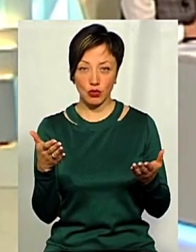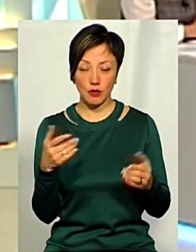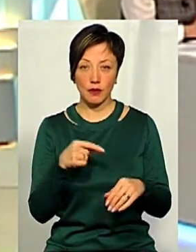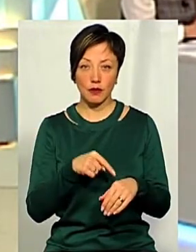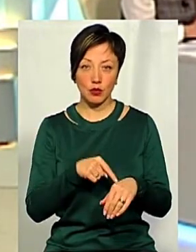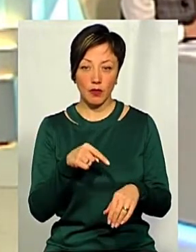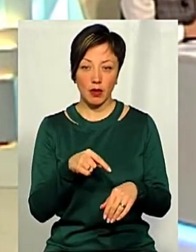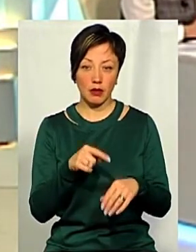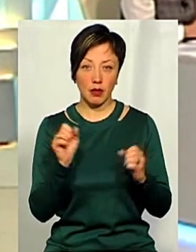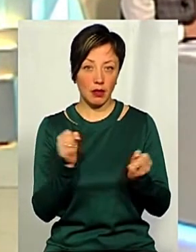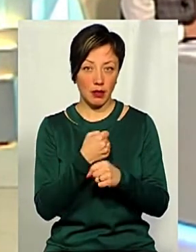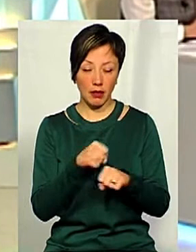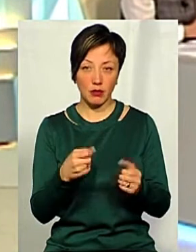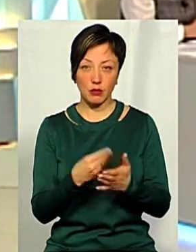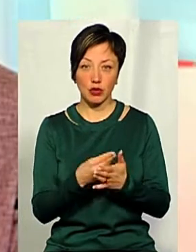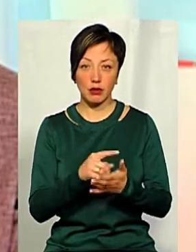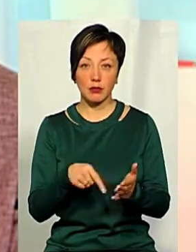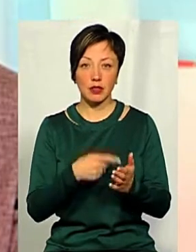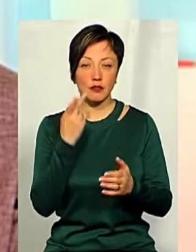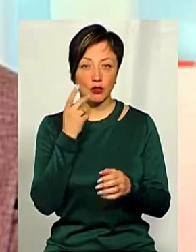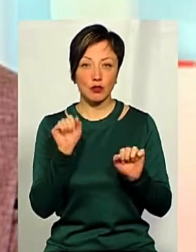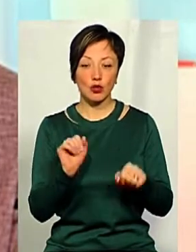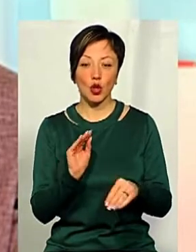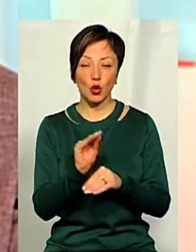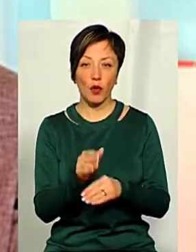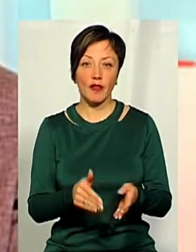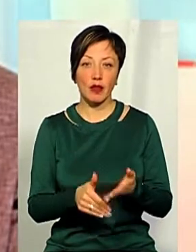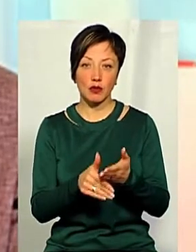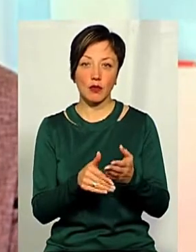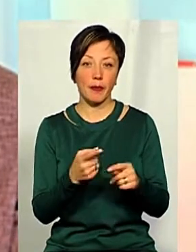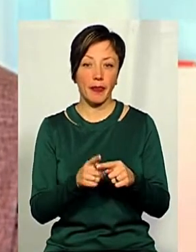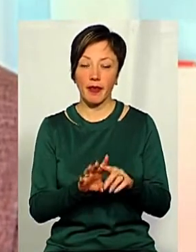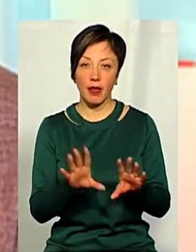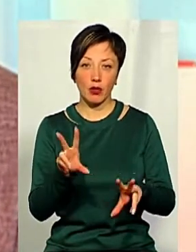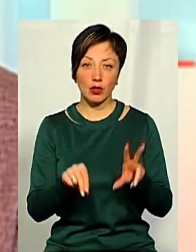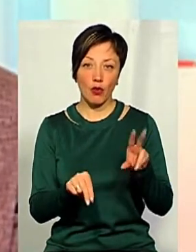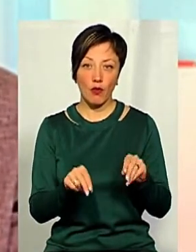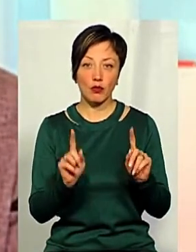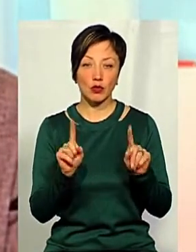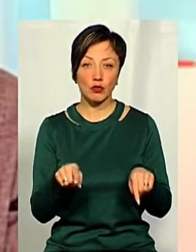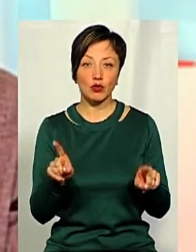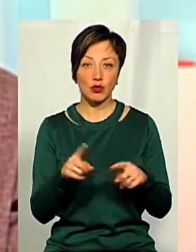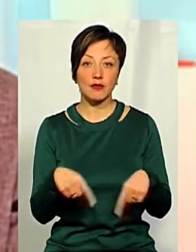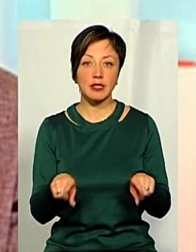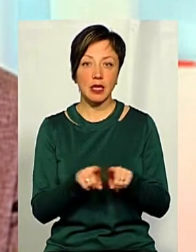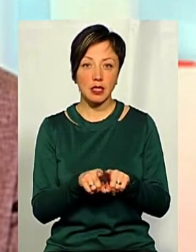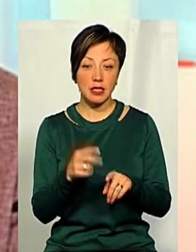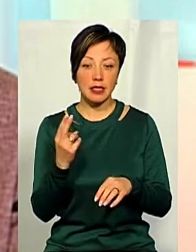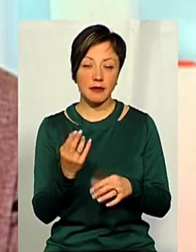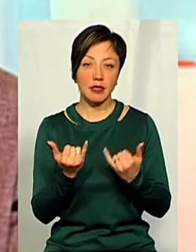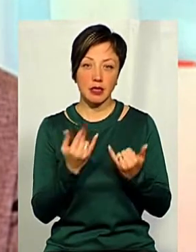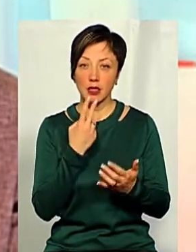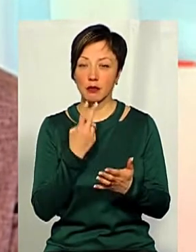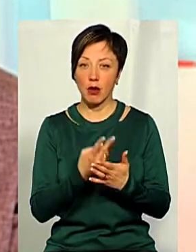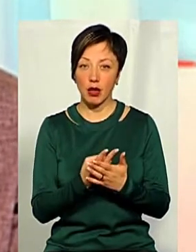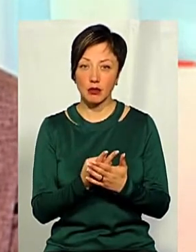що вони підйомні, бюджет міста завжди зможе дофінансовувати. Але ми на то не розраховуємо, тому що все ж таки ті цифри, які ми зараз